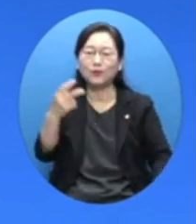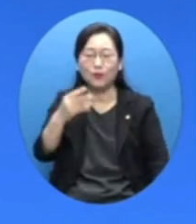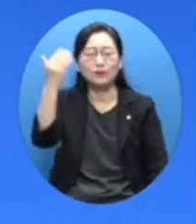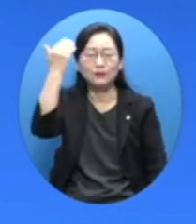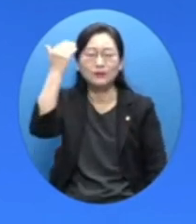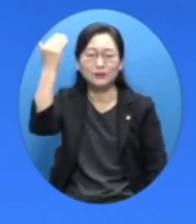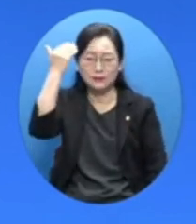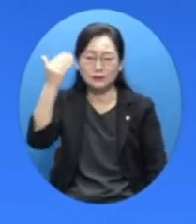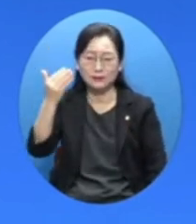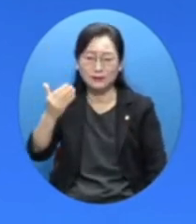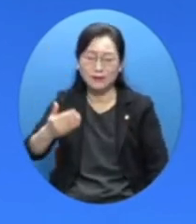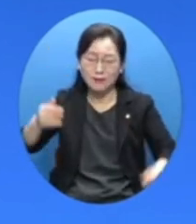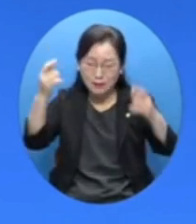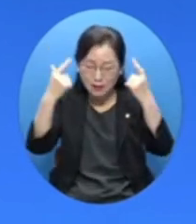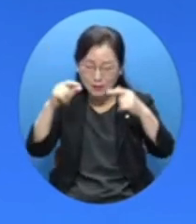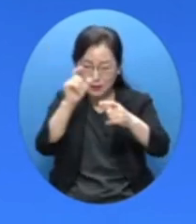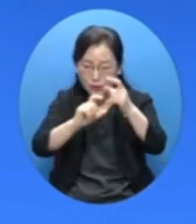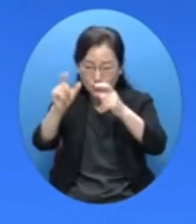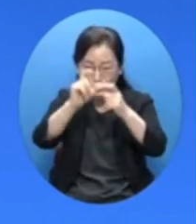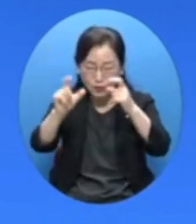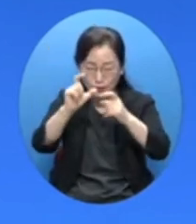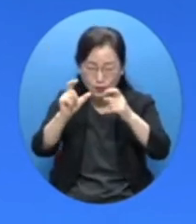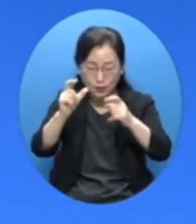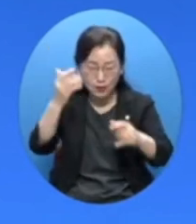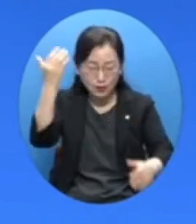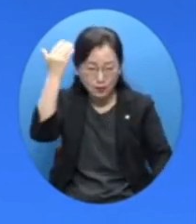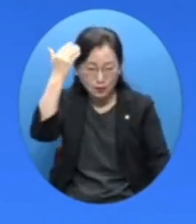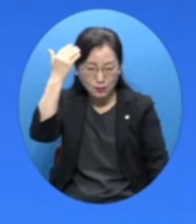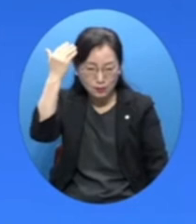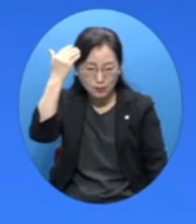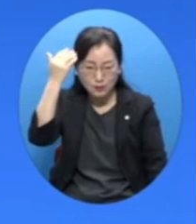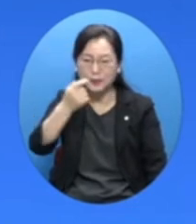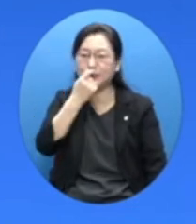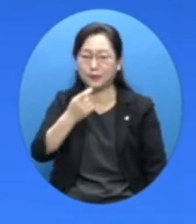지식도 날마다 더 자라나야 되는 것입니다